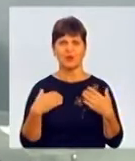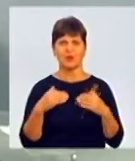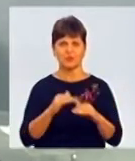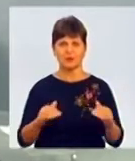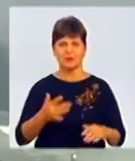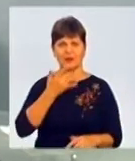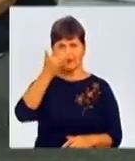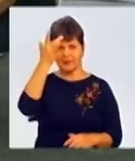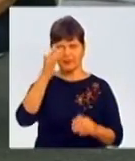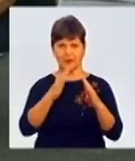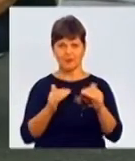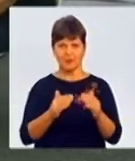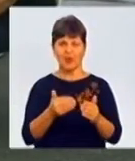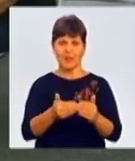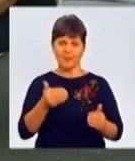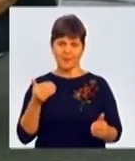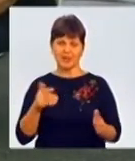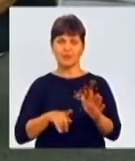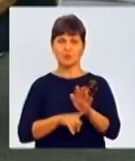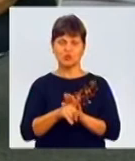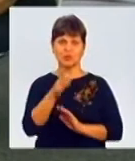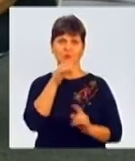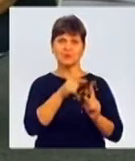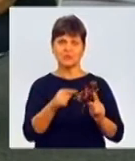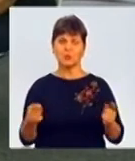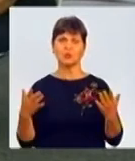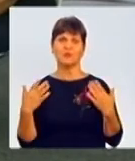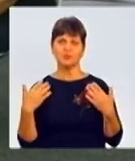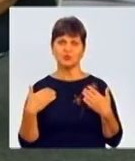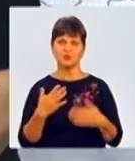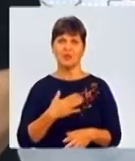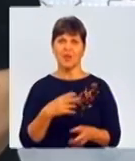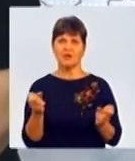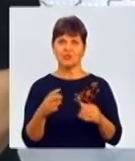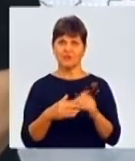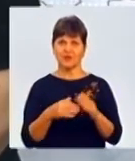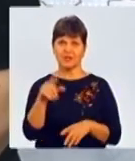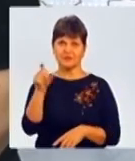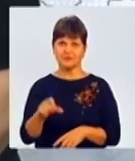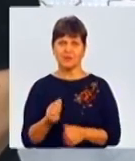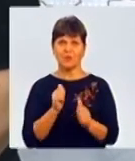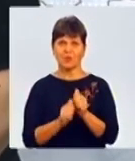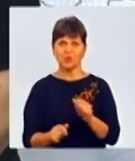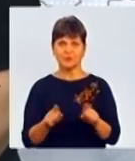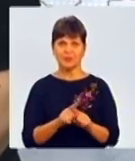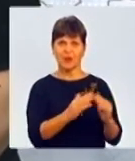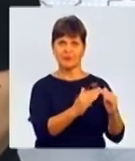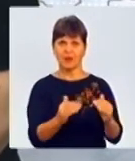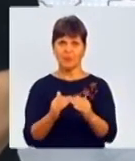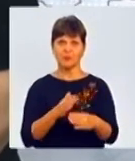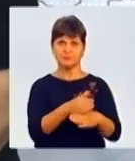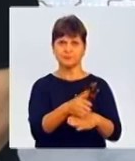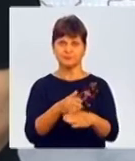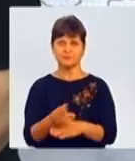Перед початком сезону відпочинку наші фахівці побували в кожному з таких таборів, які заявили